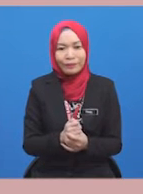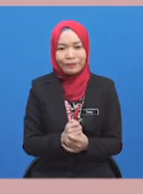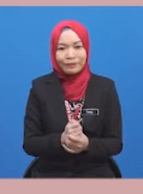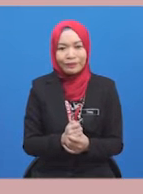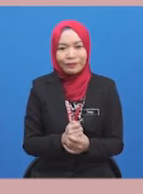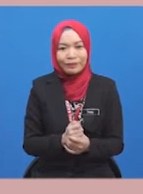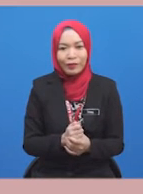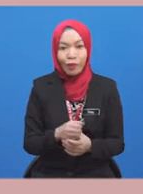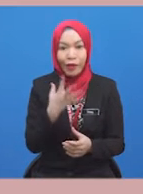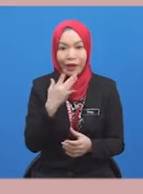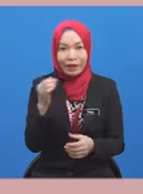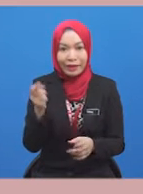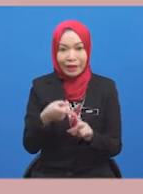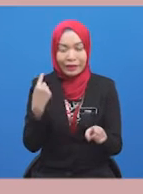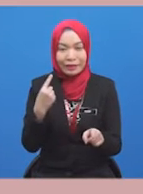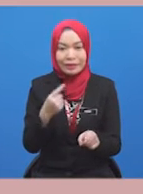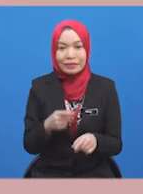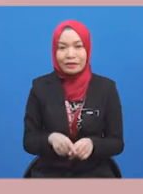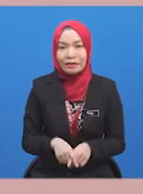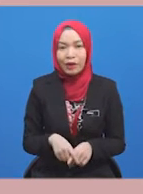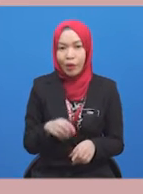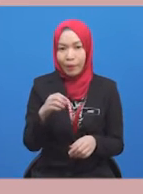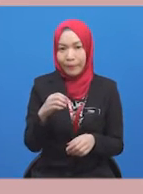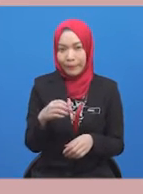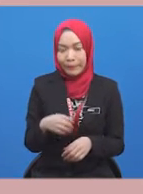yang sama dari sesuatu objek.